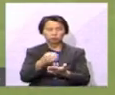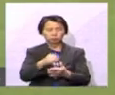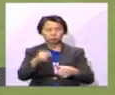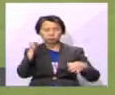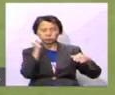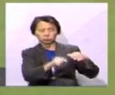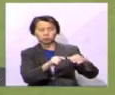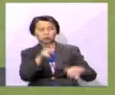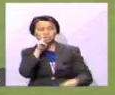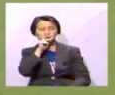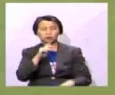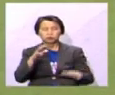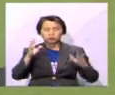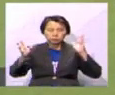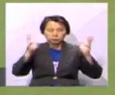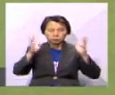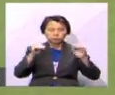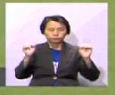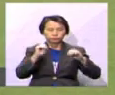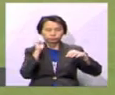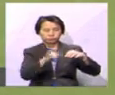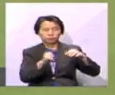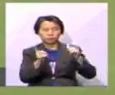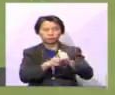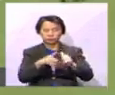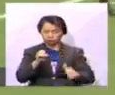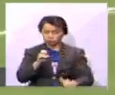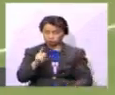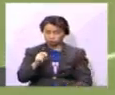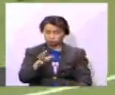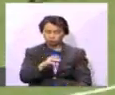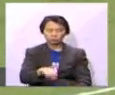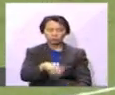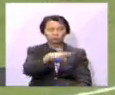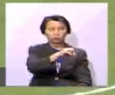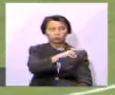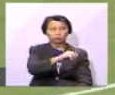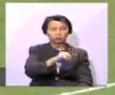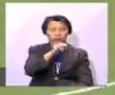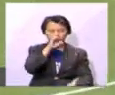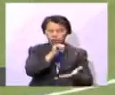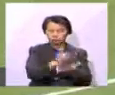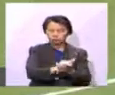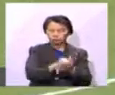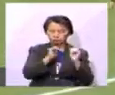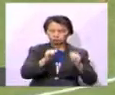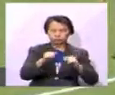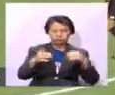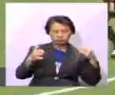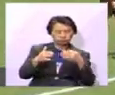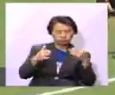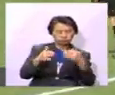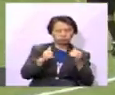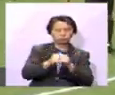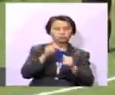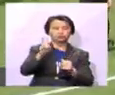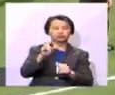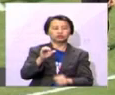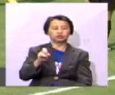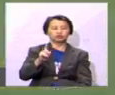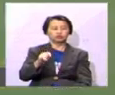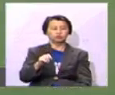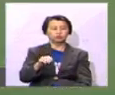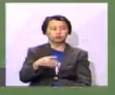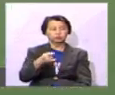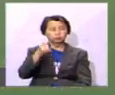serangan. Kedah nyata cemas tanpa jaringan di babak pertama dan PKNP FC semakin yakin mengharungi perlawanan di babak kedua.